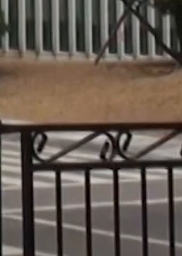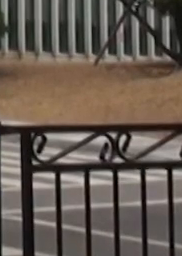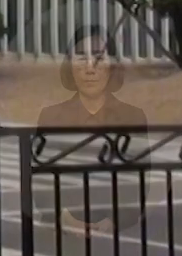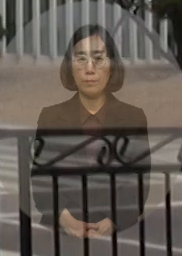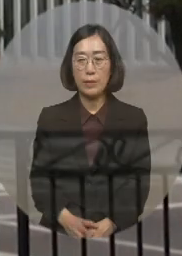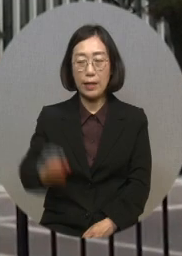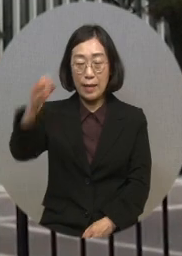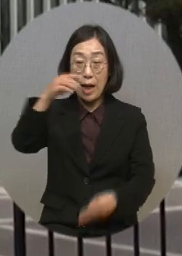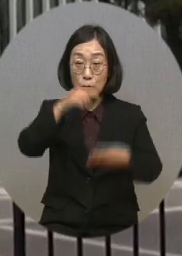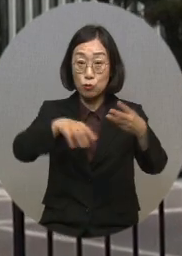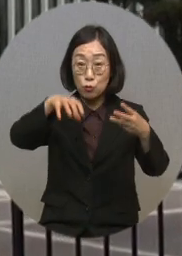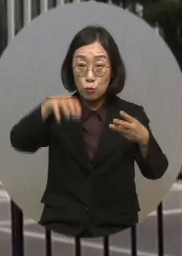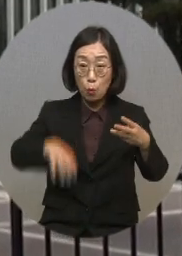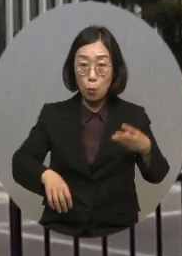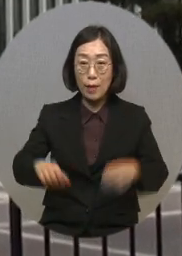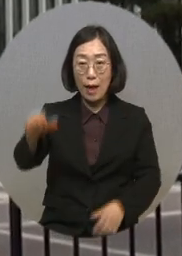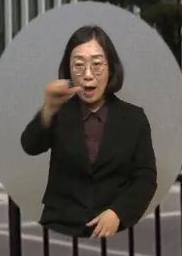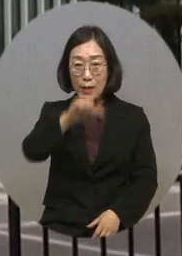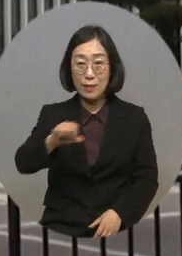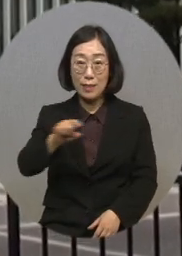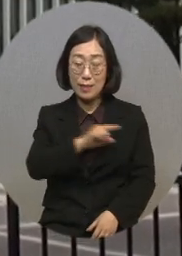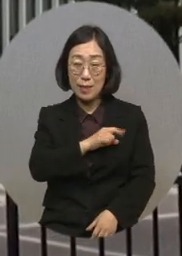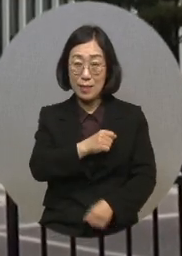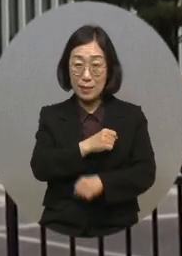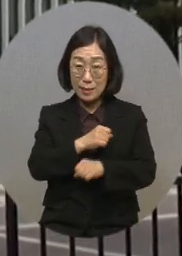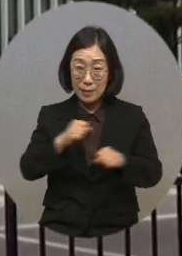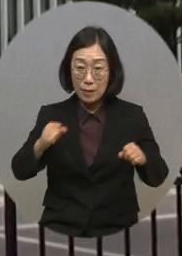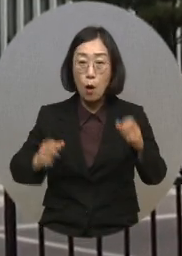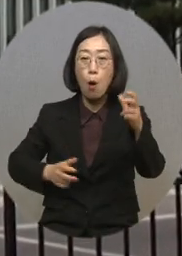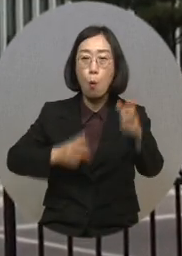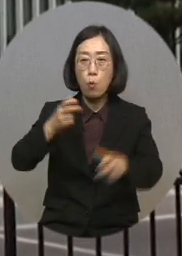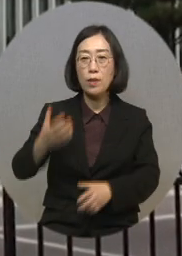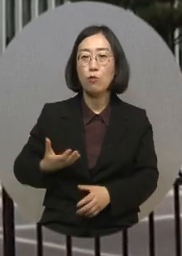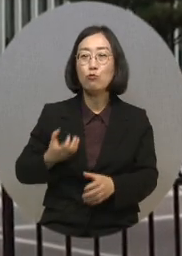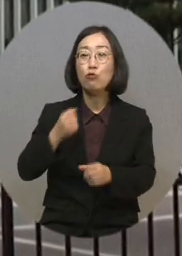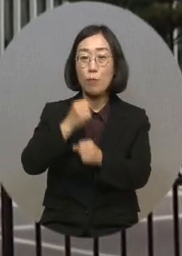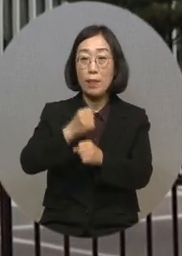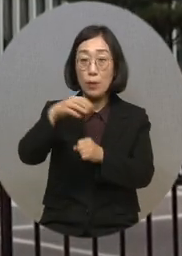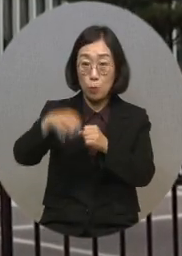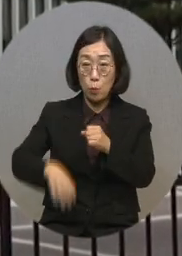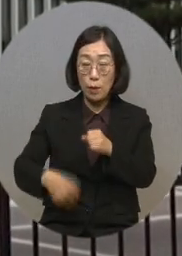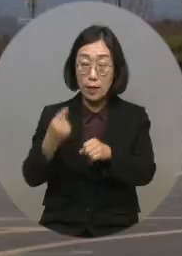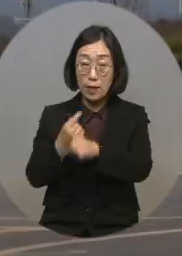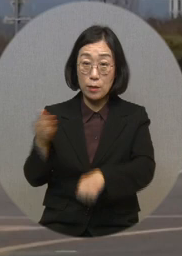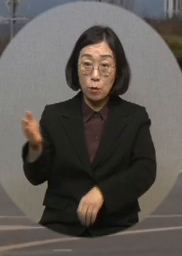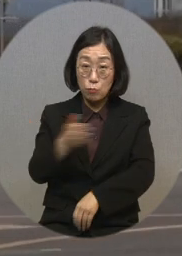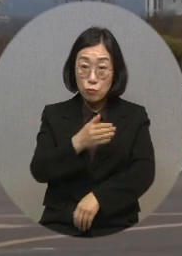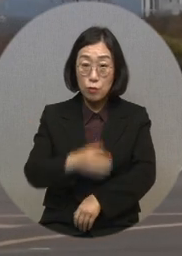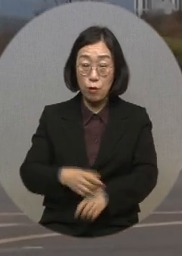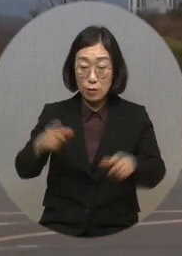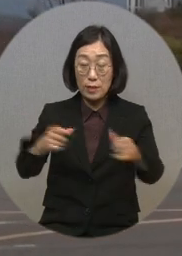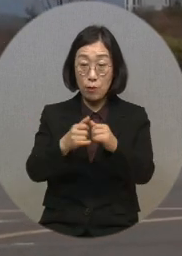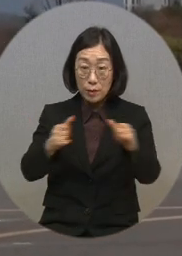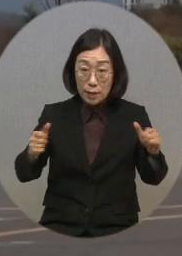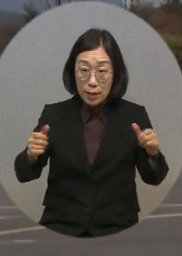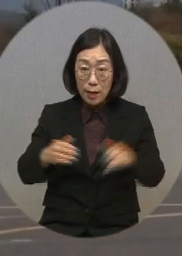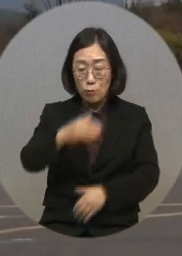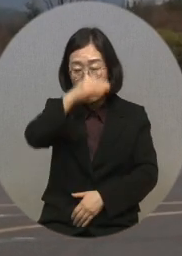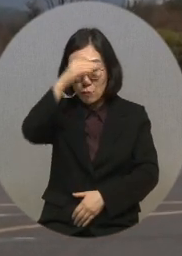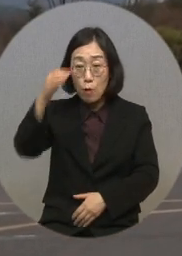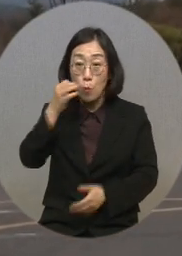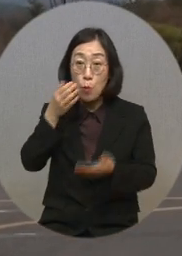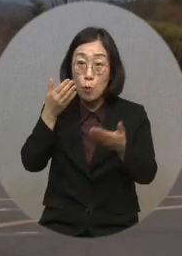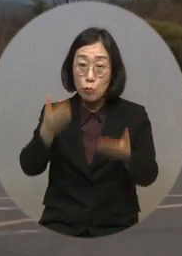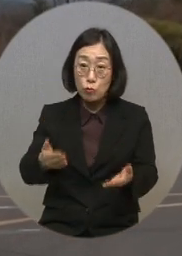. 경기도 양주에 위치한 아시아 최대 우유 생산 공장입니다. 지난해부터 우유 생산 과정을 시민들과 함께 나누는 활동,